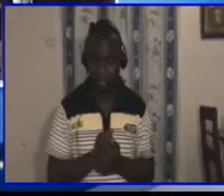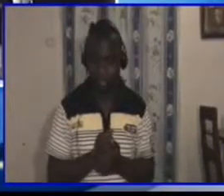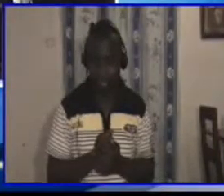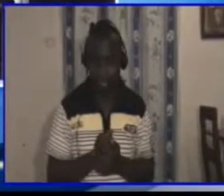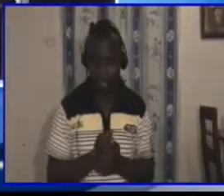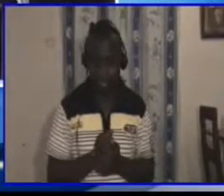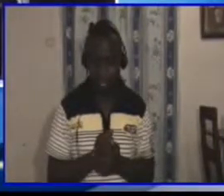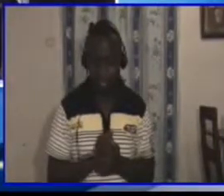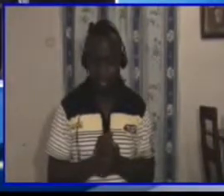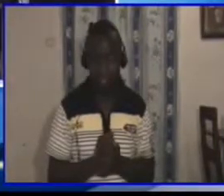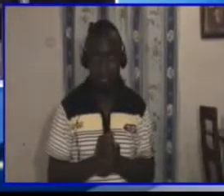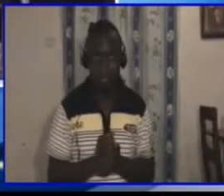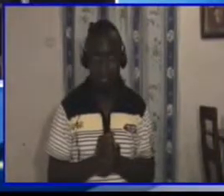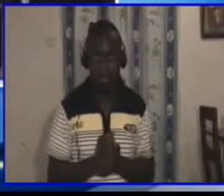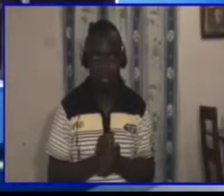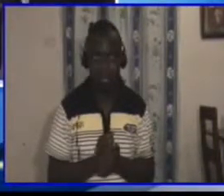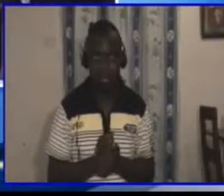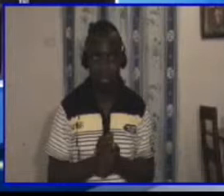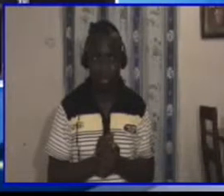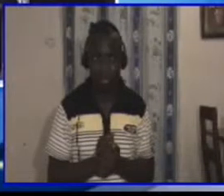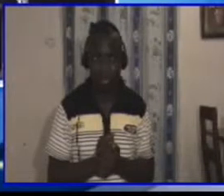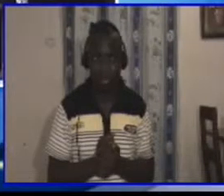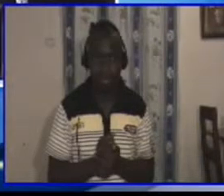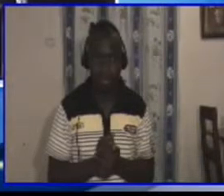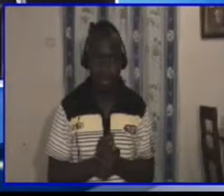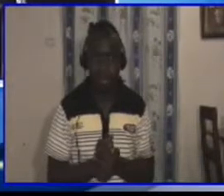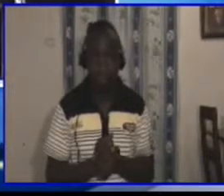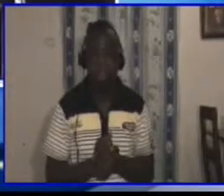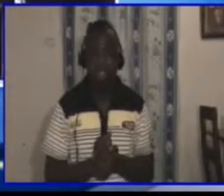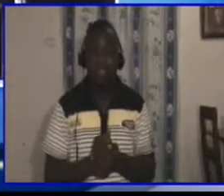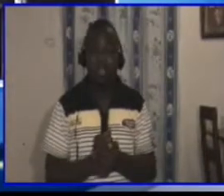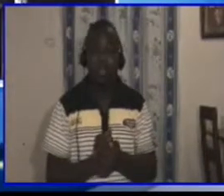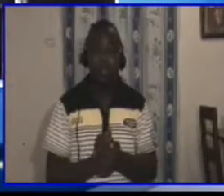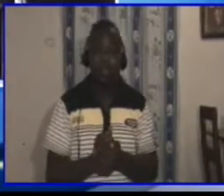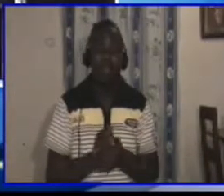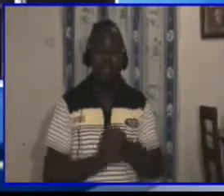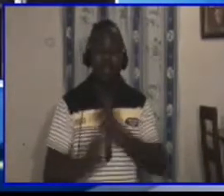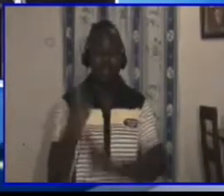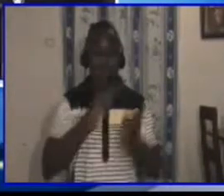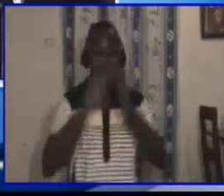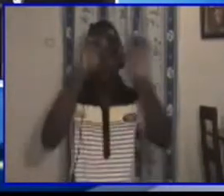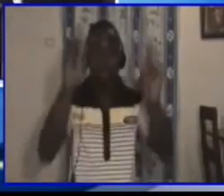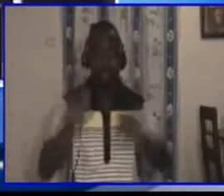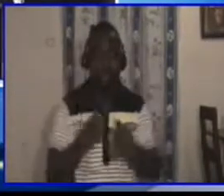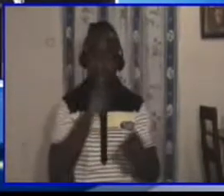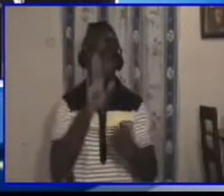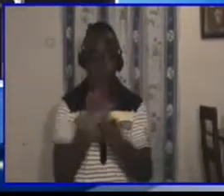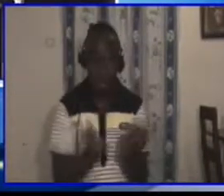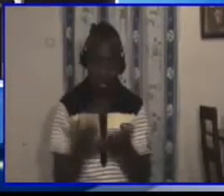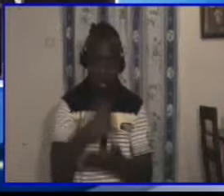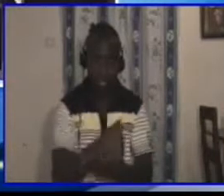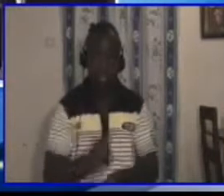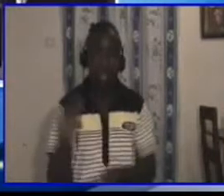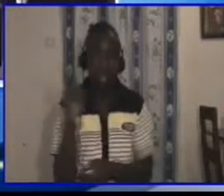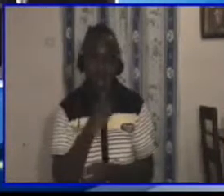nella seconda epistola di pietro capitolo 3 ci viene detto ciò che sarebbe